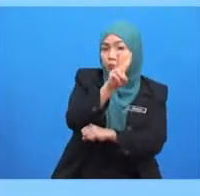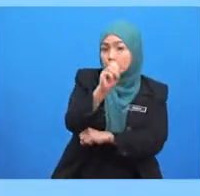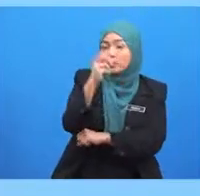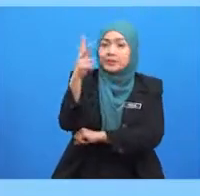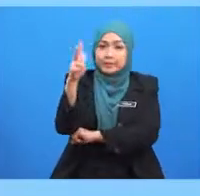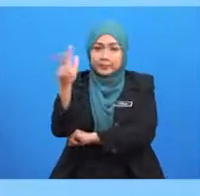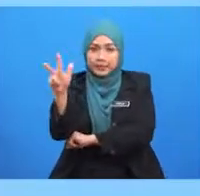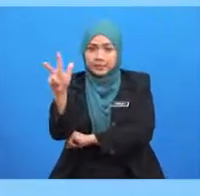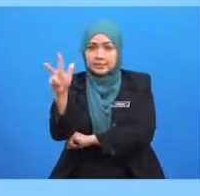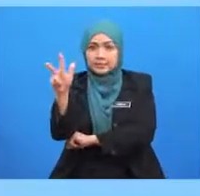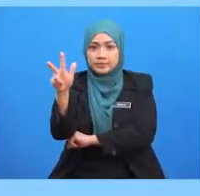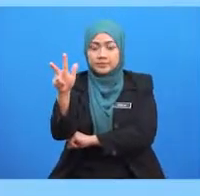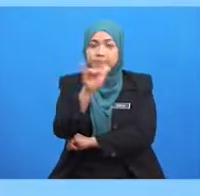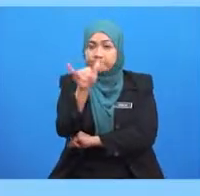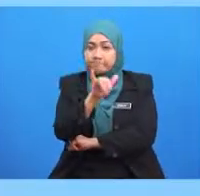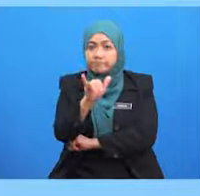yelah